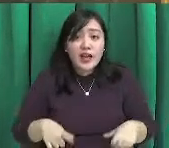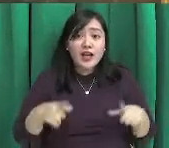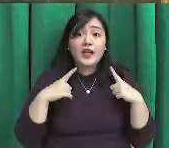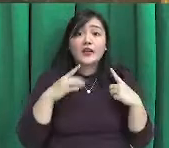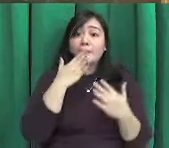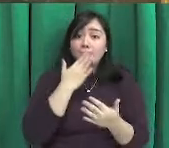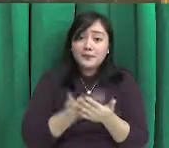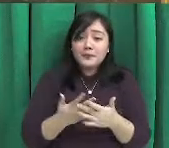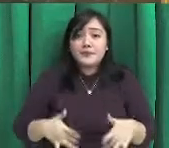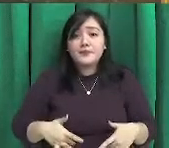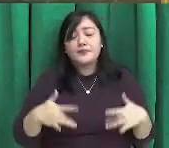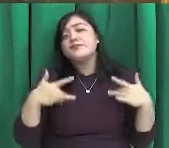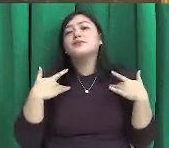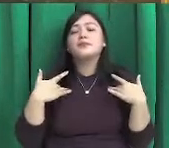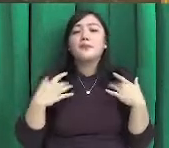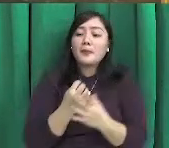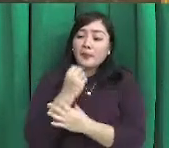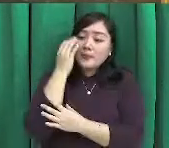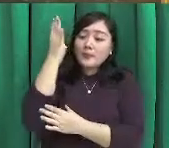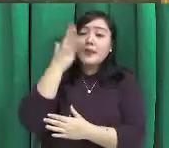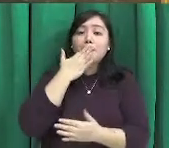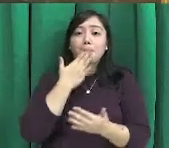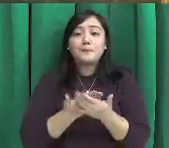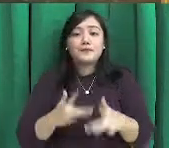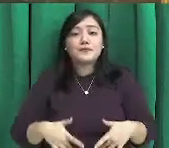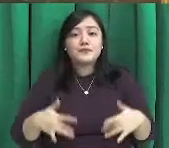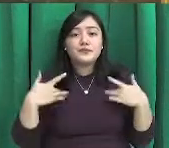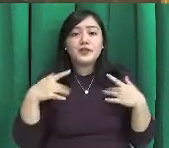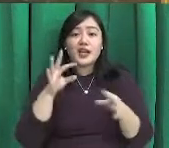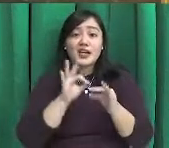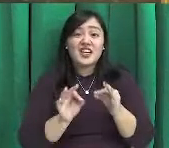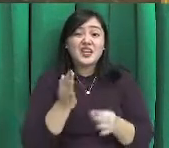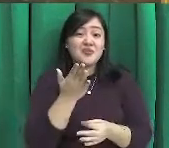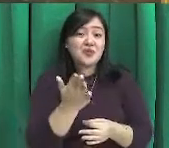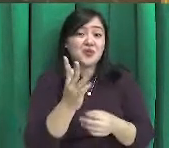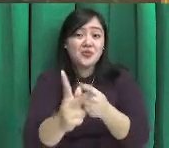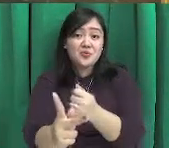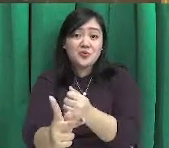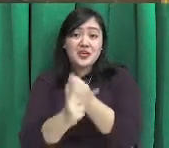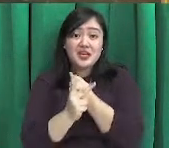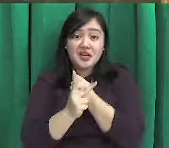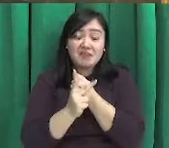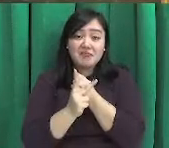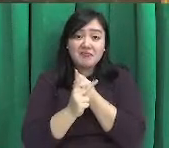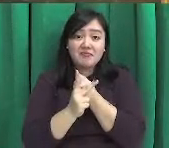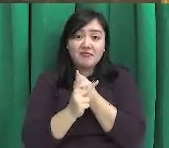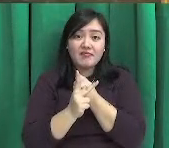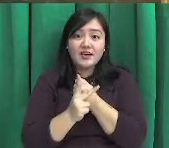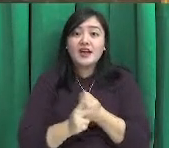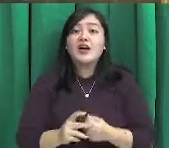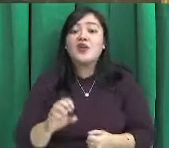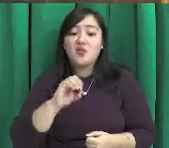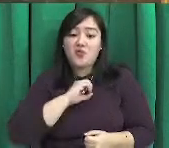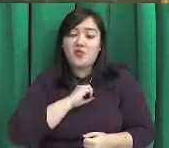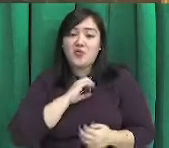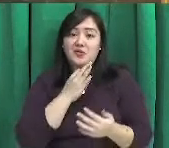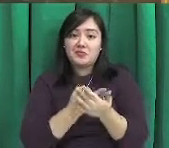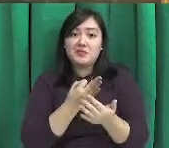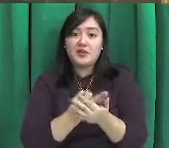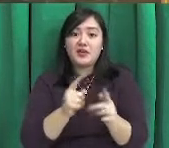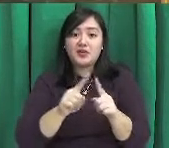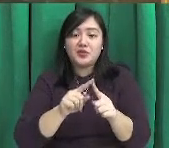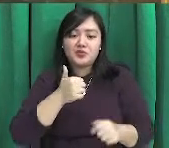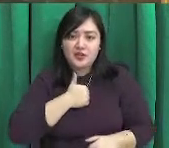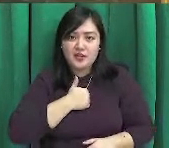yung pera mo? Mm-hmm. No. Kinakailangan ang tawag na ho dyan, pagsamahin ninyo, pera na ho yan ng pamilya ninyo.